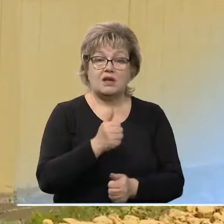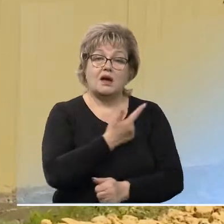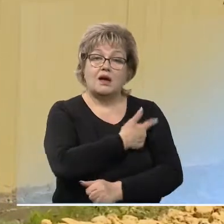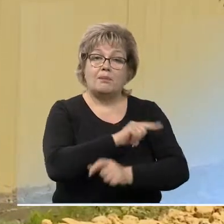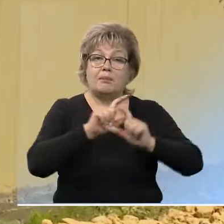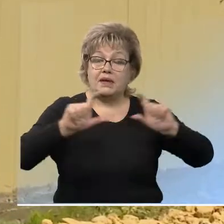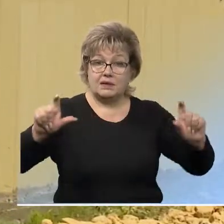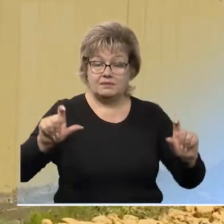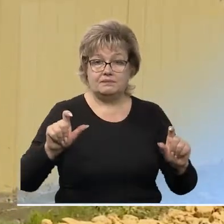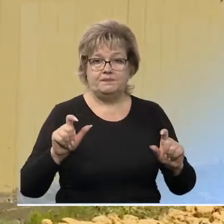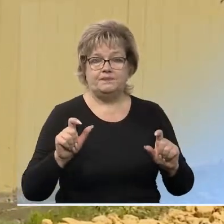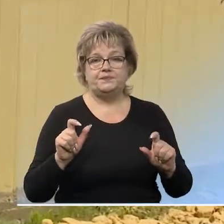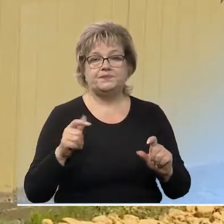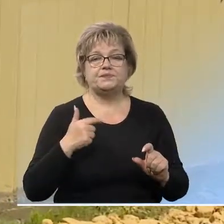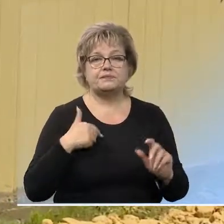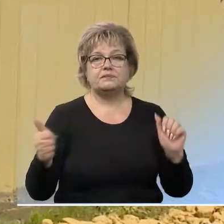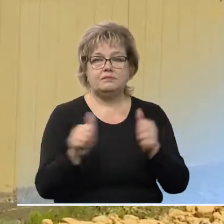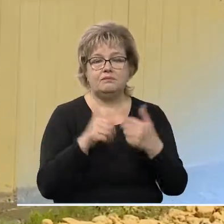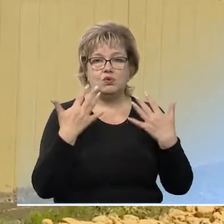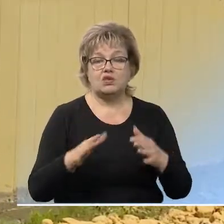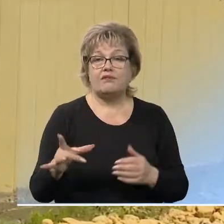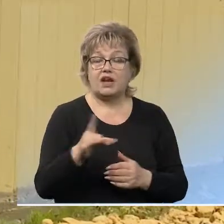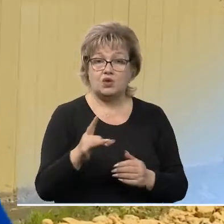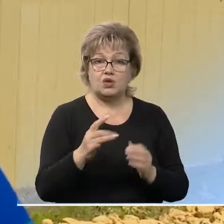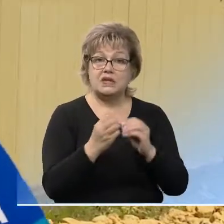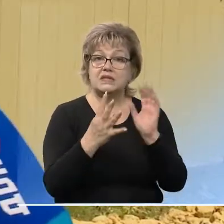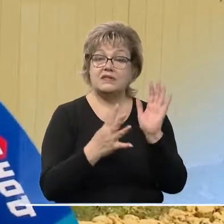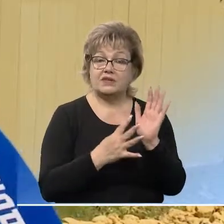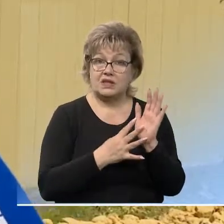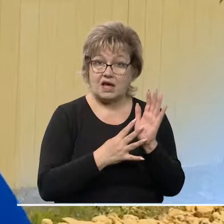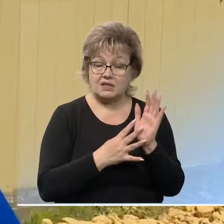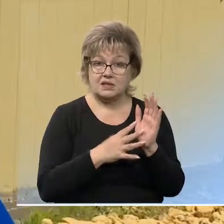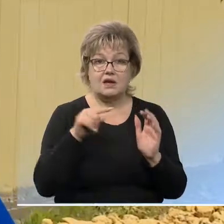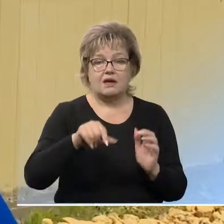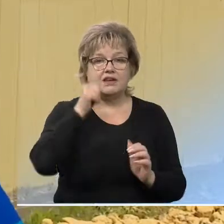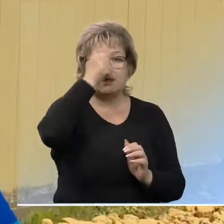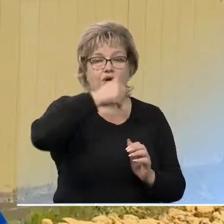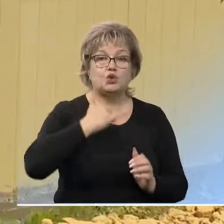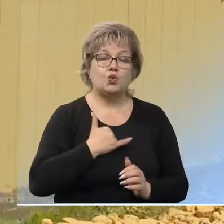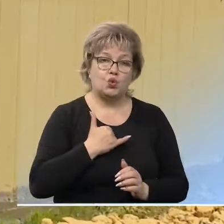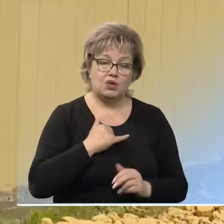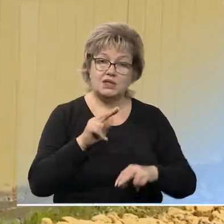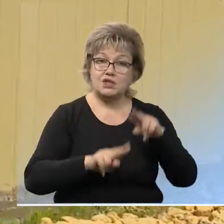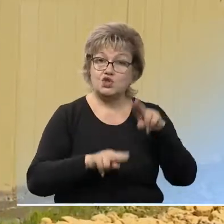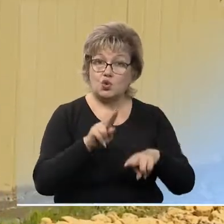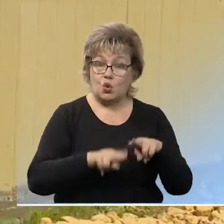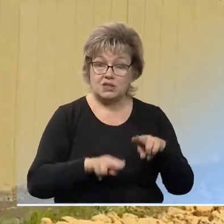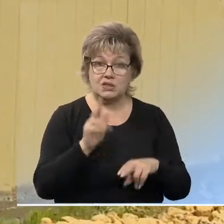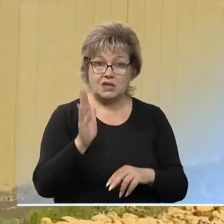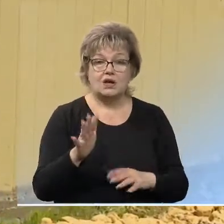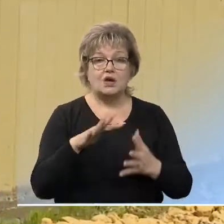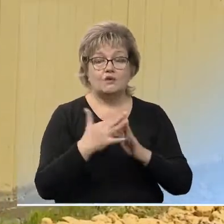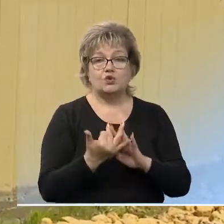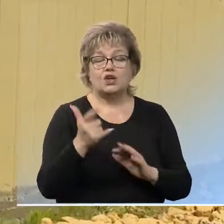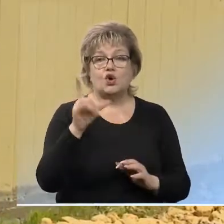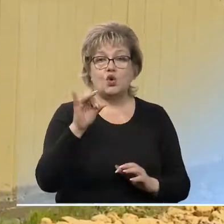замене фельдшерско-акушерских пунктов. Мы заменили уже в районе 19. В этом году у нас строится вот